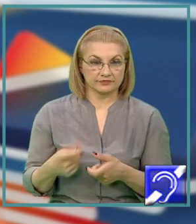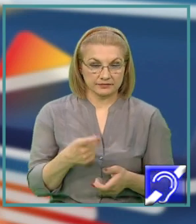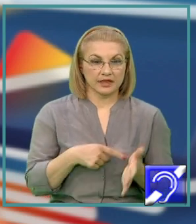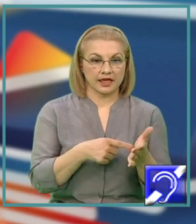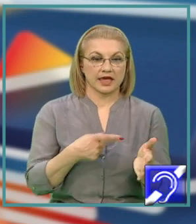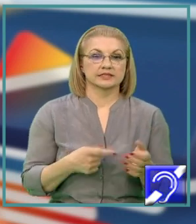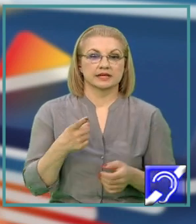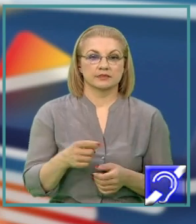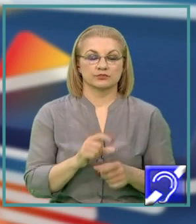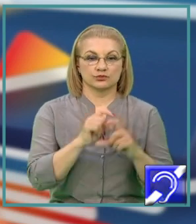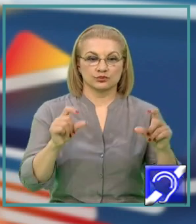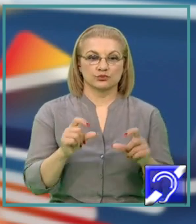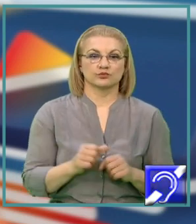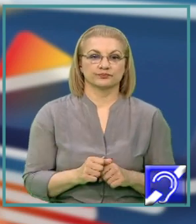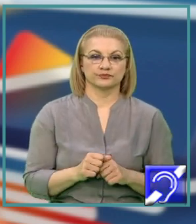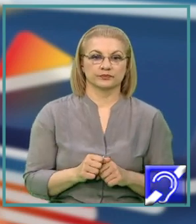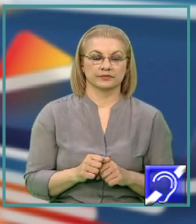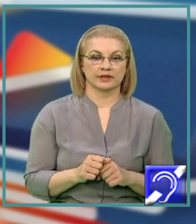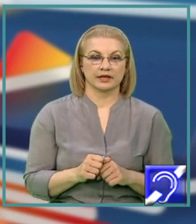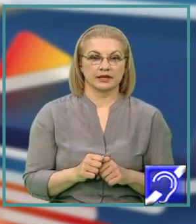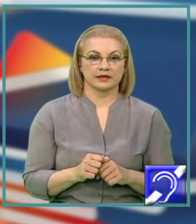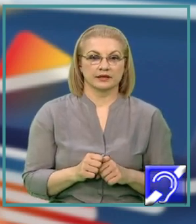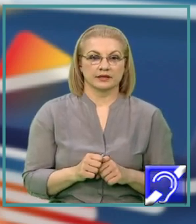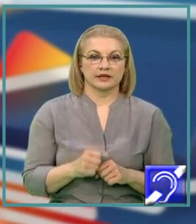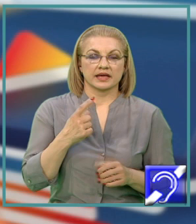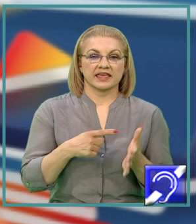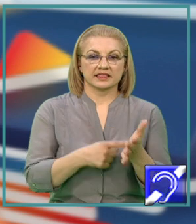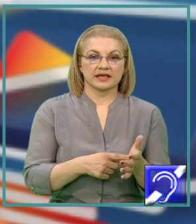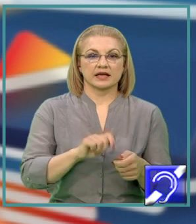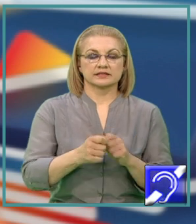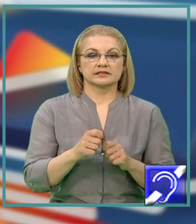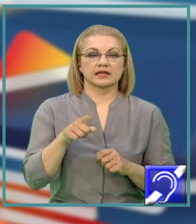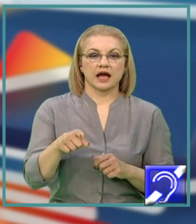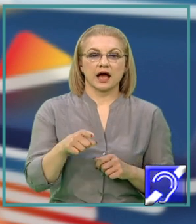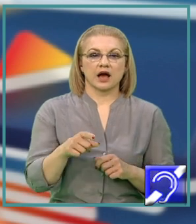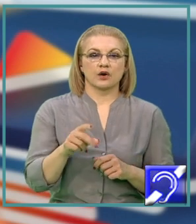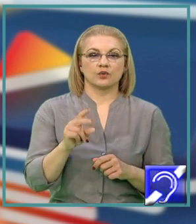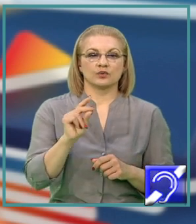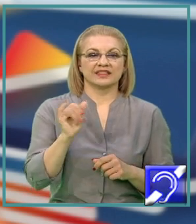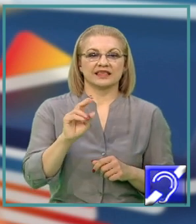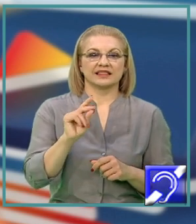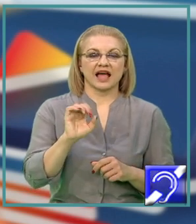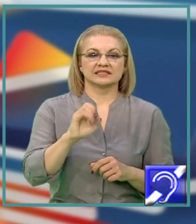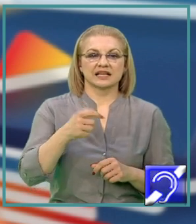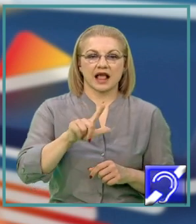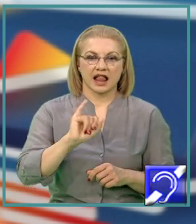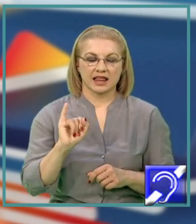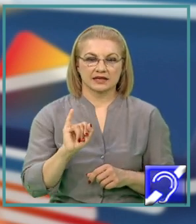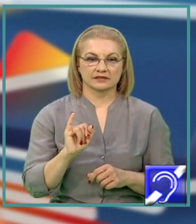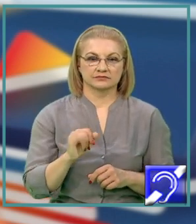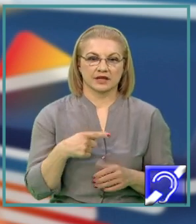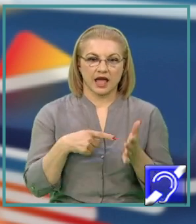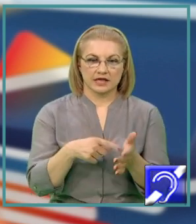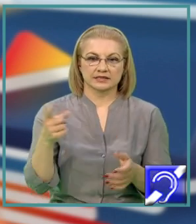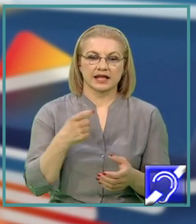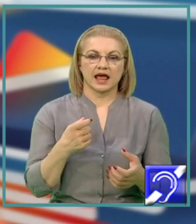sau didascaliile, adică acest text între paranteze, reprezintă textul pe care îl valorifică evident